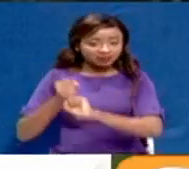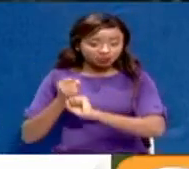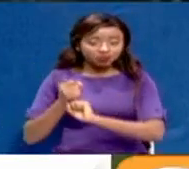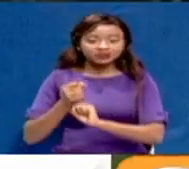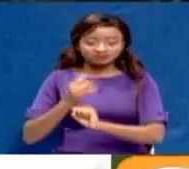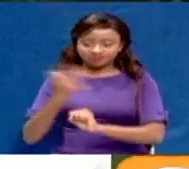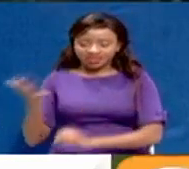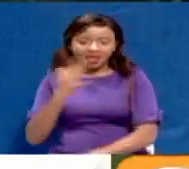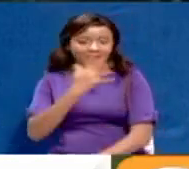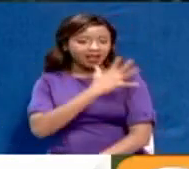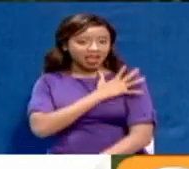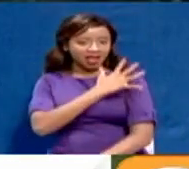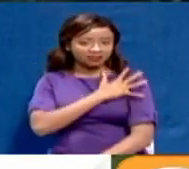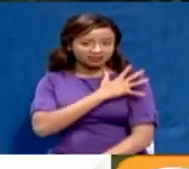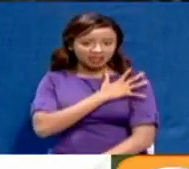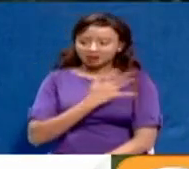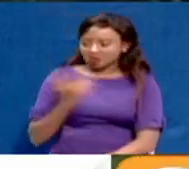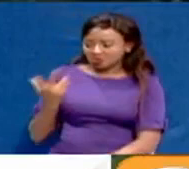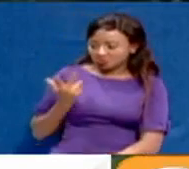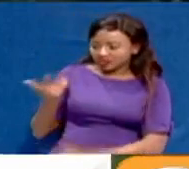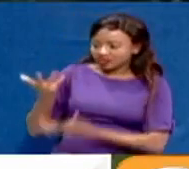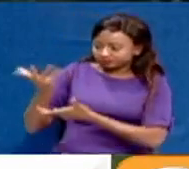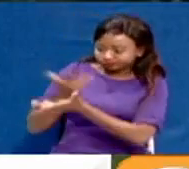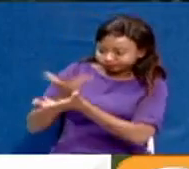wao, na vile naona ni kwamba